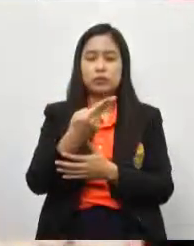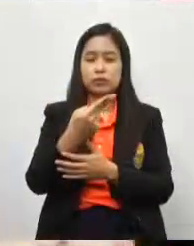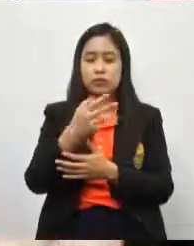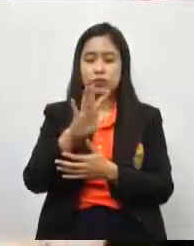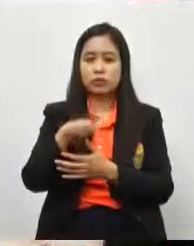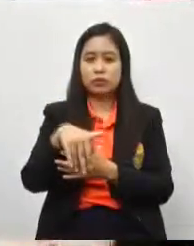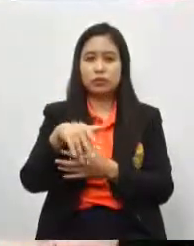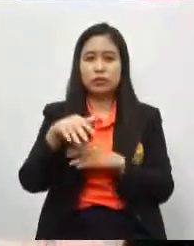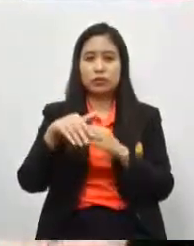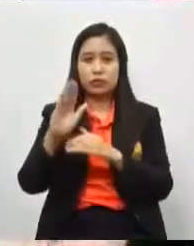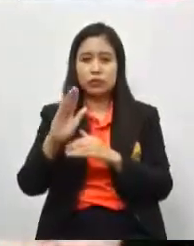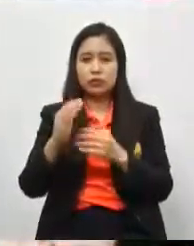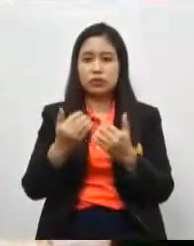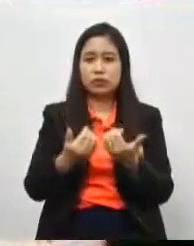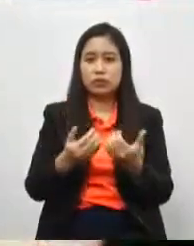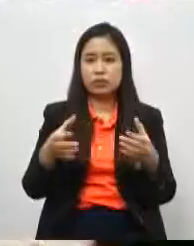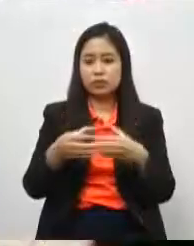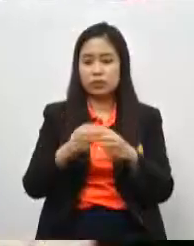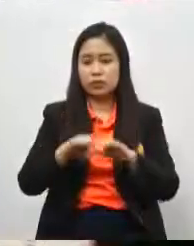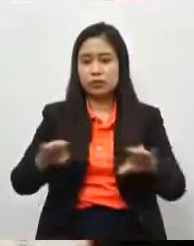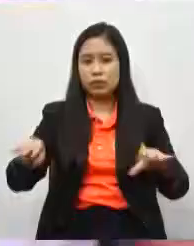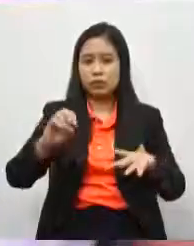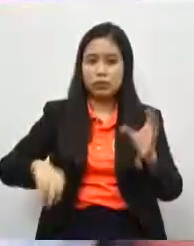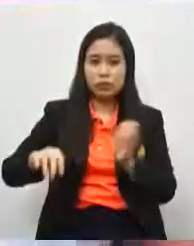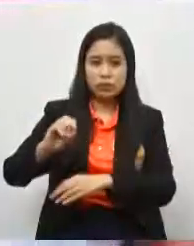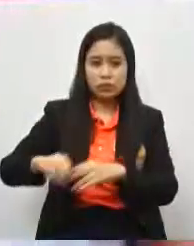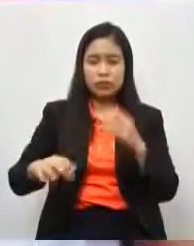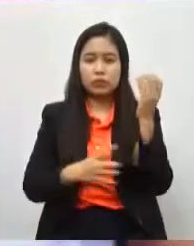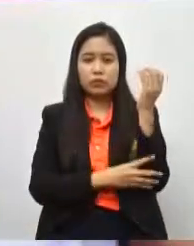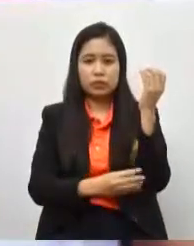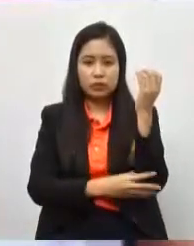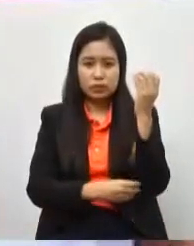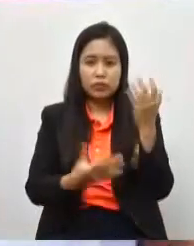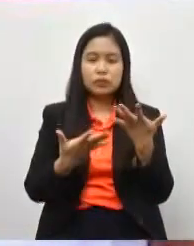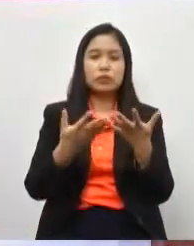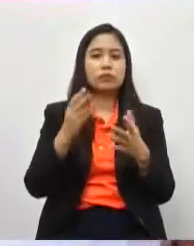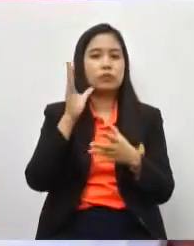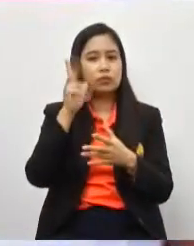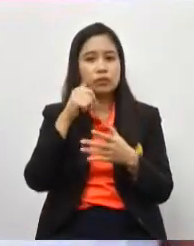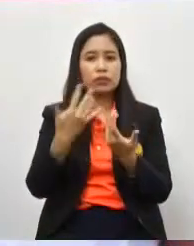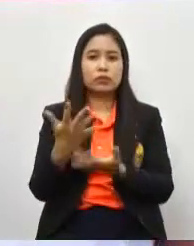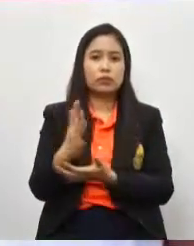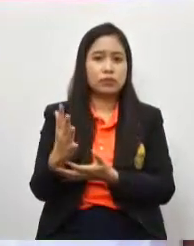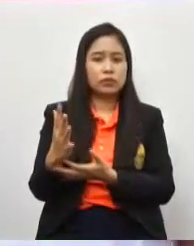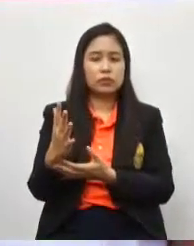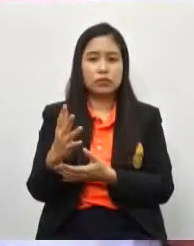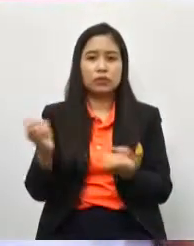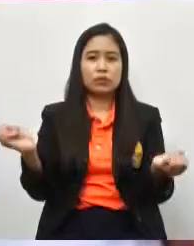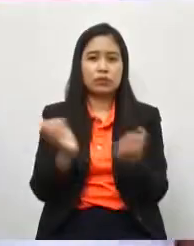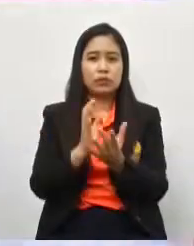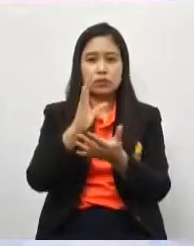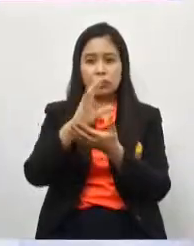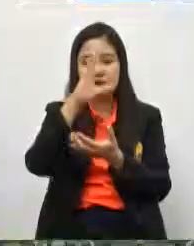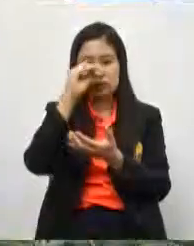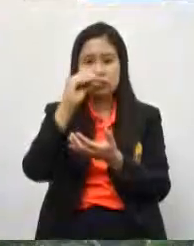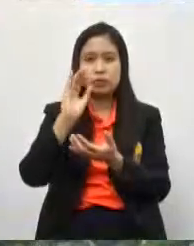25,596 คนจากกลุ่มเด็กถูกทอดทิ้งเด็กยากจนเด็กกำพร้าทำให้ส่งผลกระทบต่อการเรียนรู้ของนัก